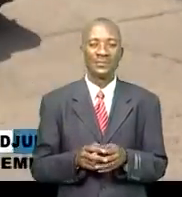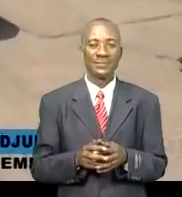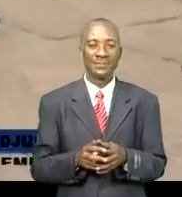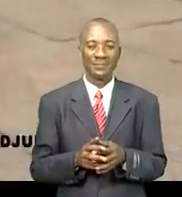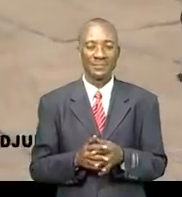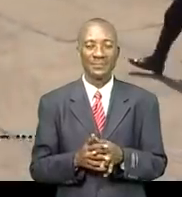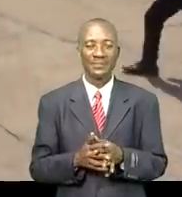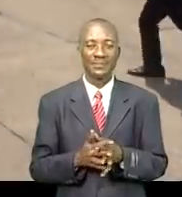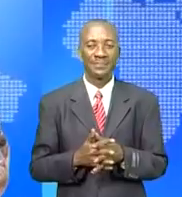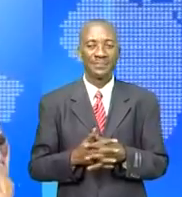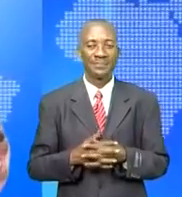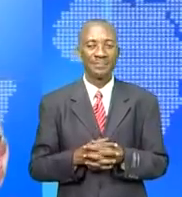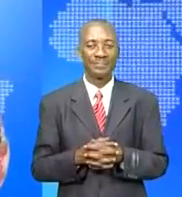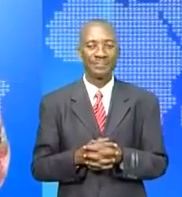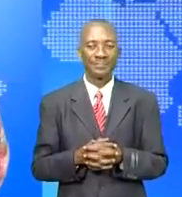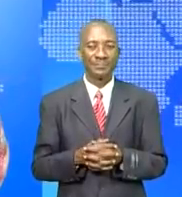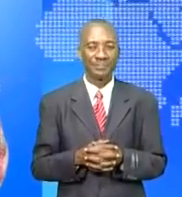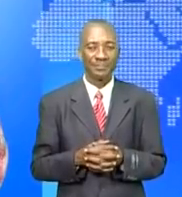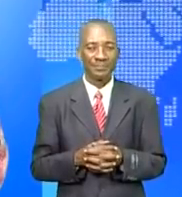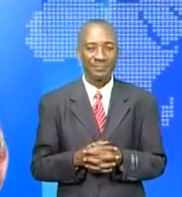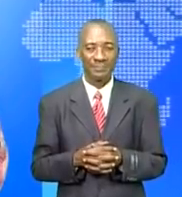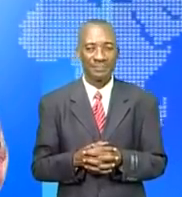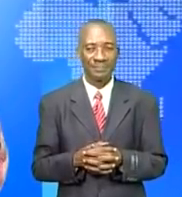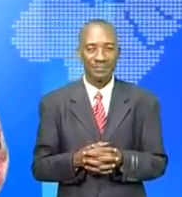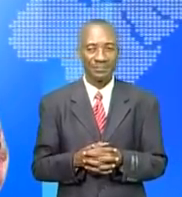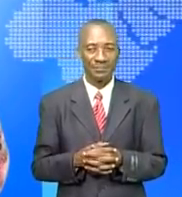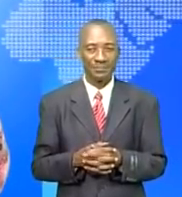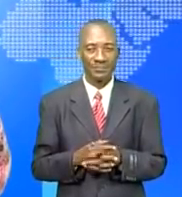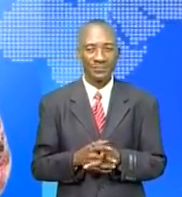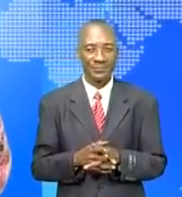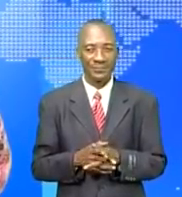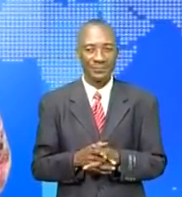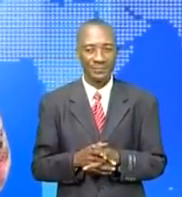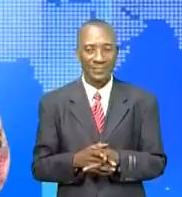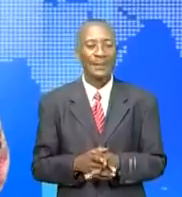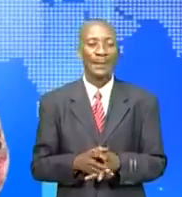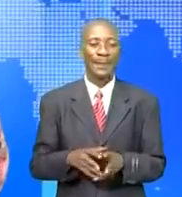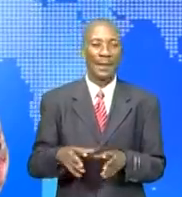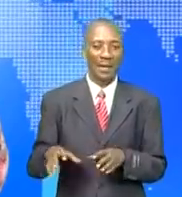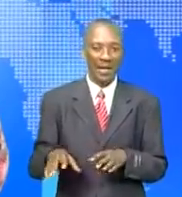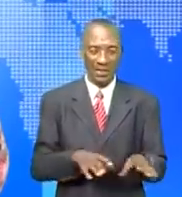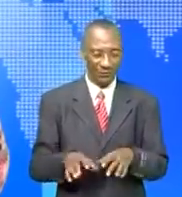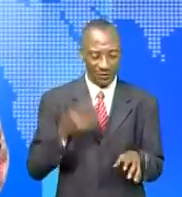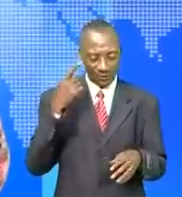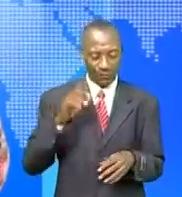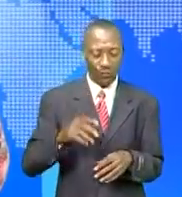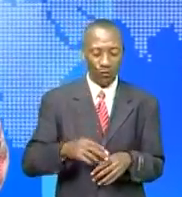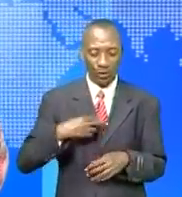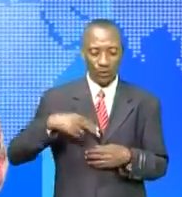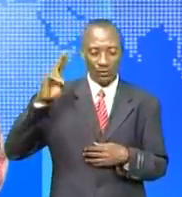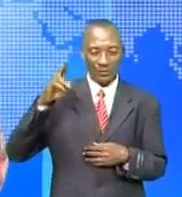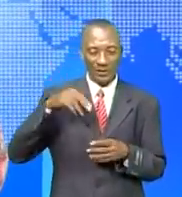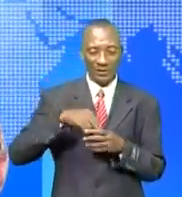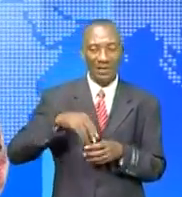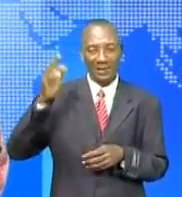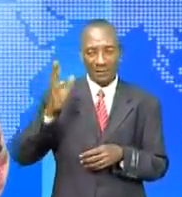population congolaise. Parlons de la redynamisation des activités de l'UDPS au Congo central. Et là, le